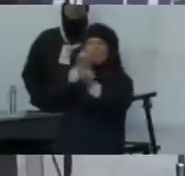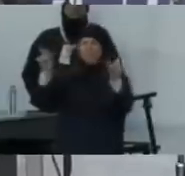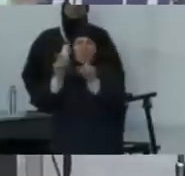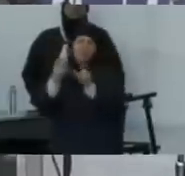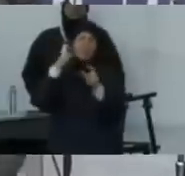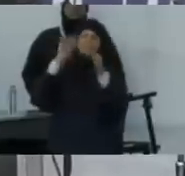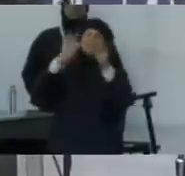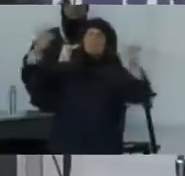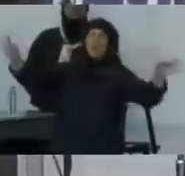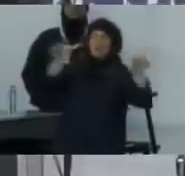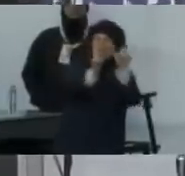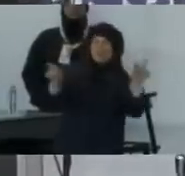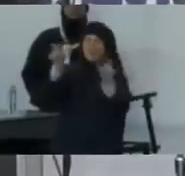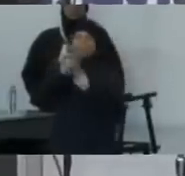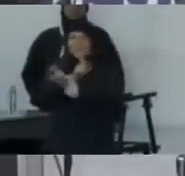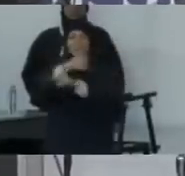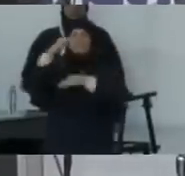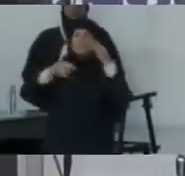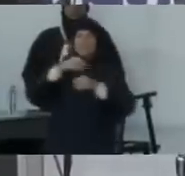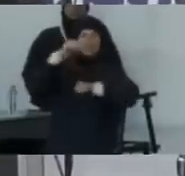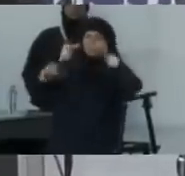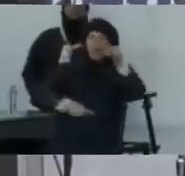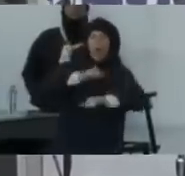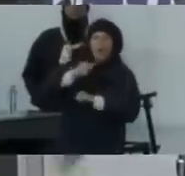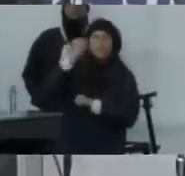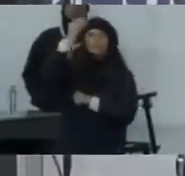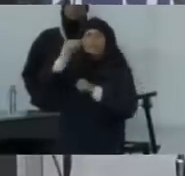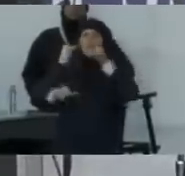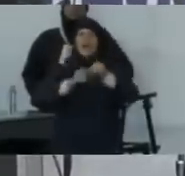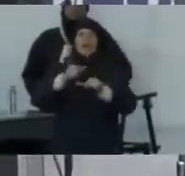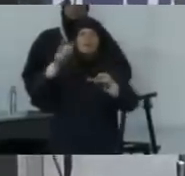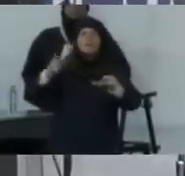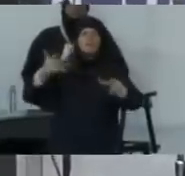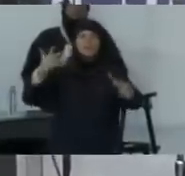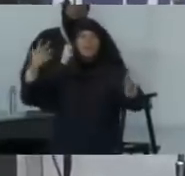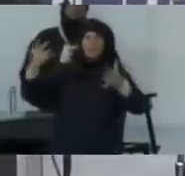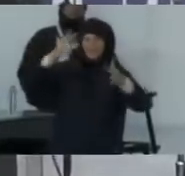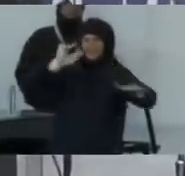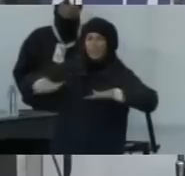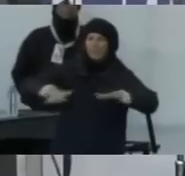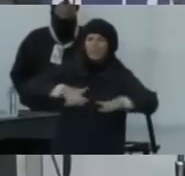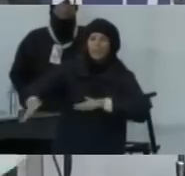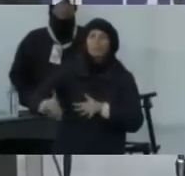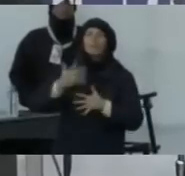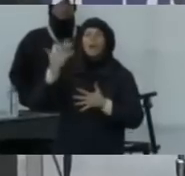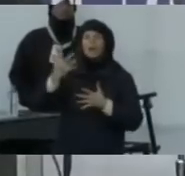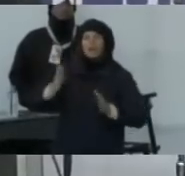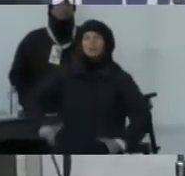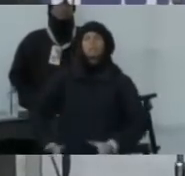una parola, cambi un significato, cambi un pensiero e la gente rimane indietro. Allora un inceneritore, ecco che si